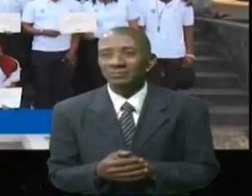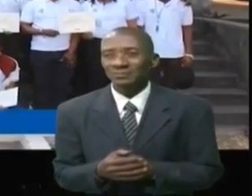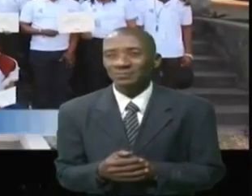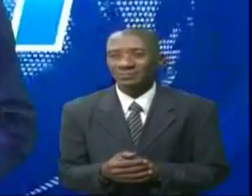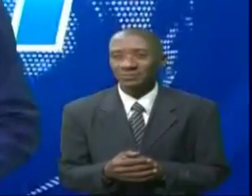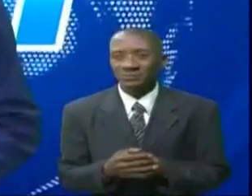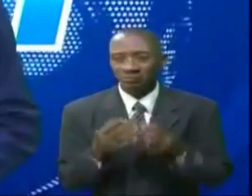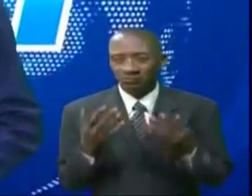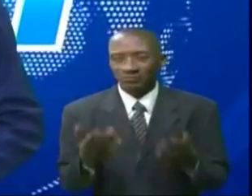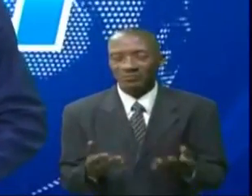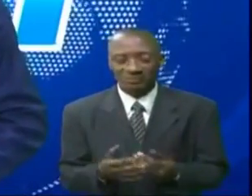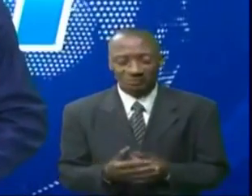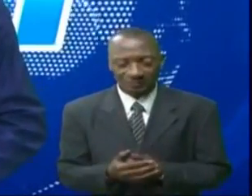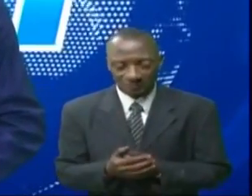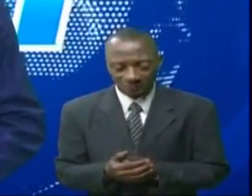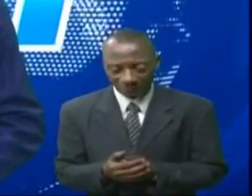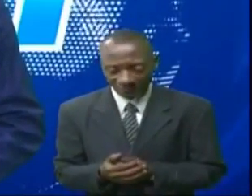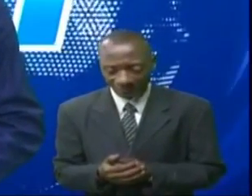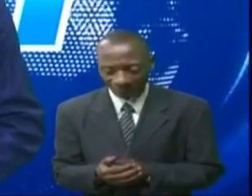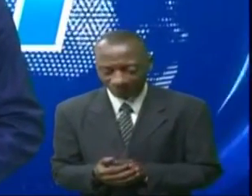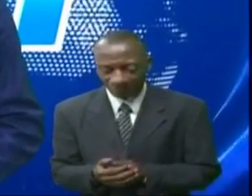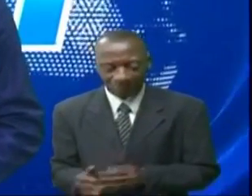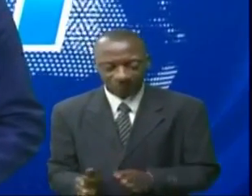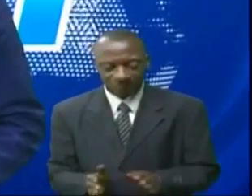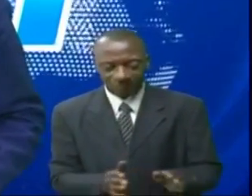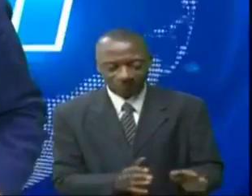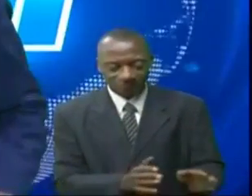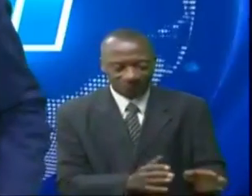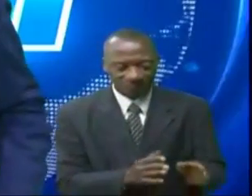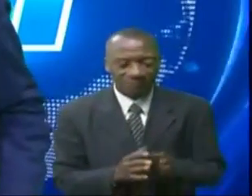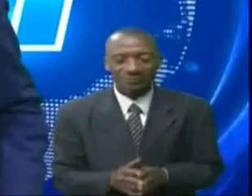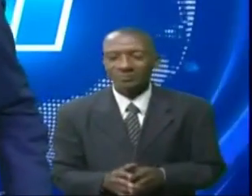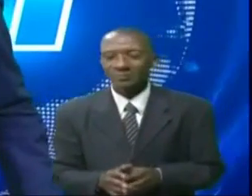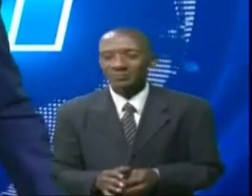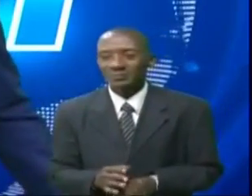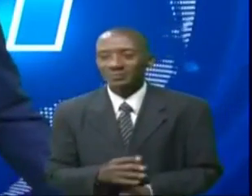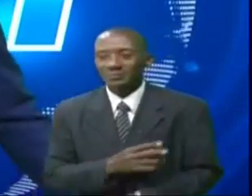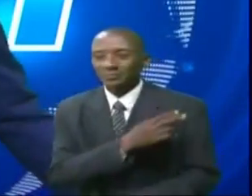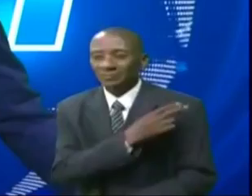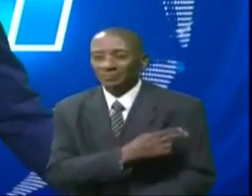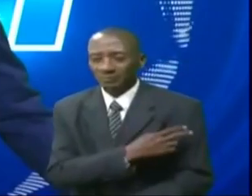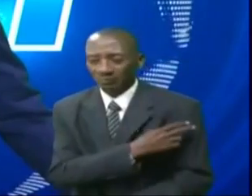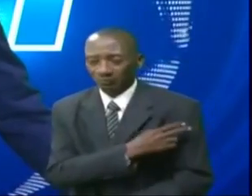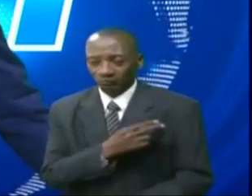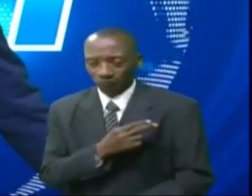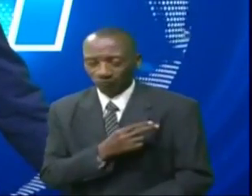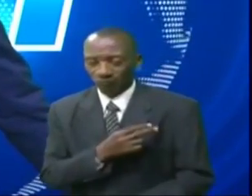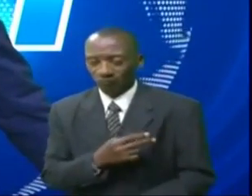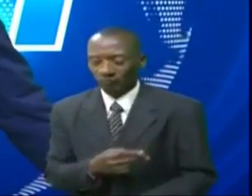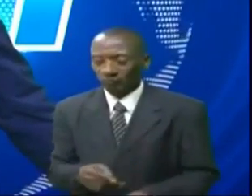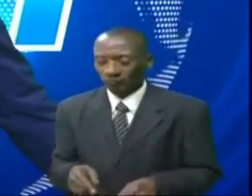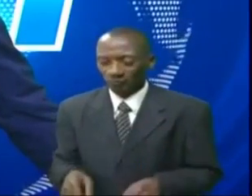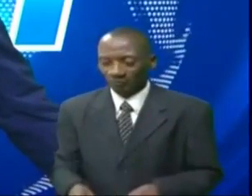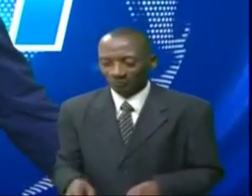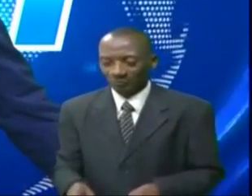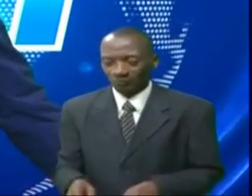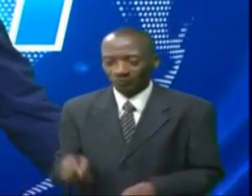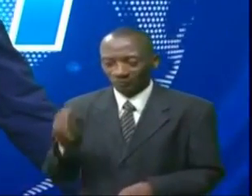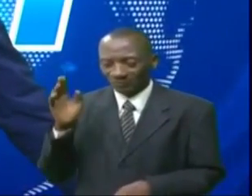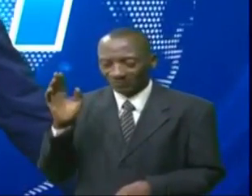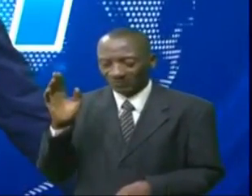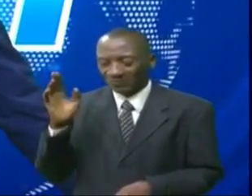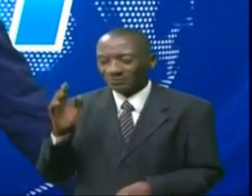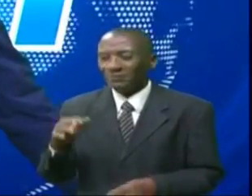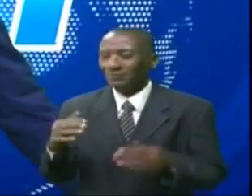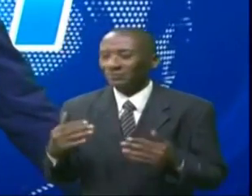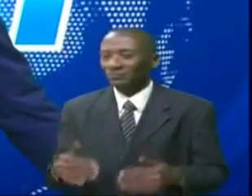difficile. La Croix-Rouge veut construire un hôpital humanitaire à Kinshasa. Son président provincial a présenté tour à